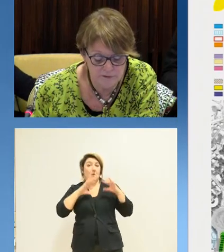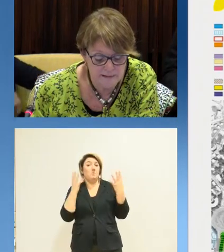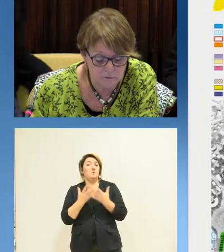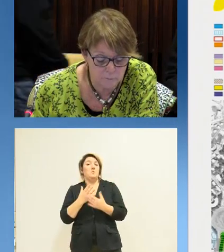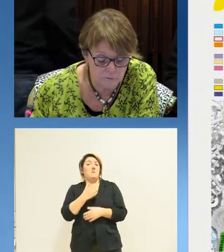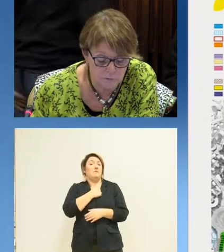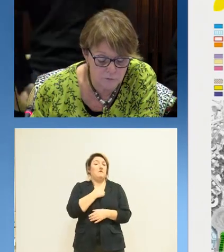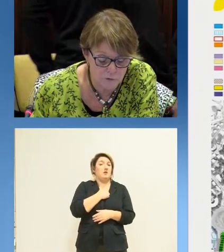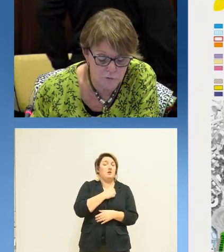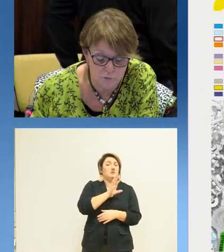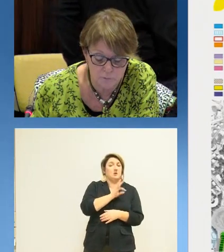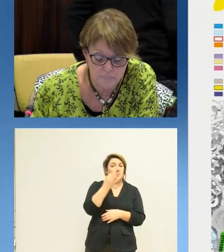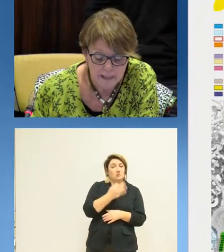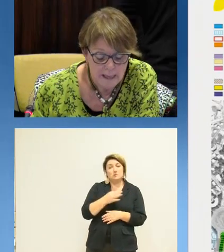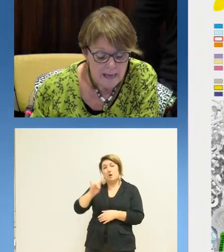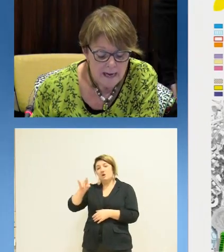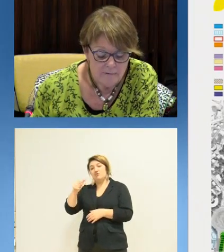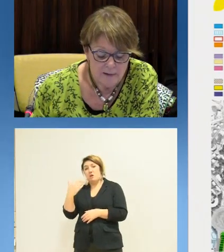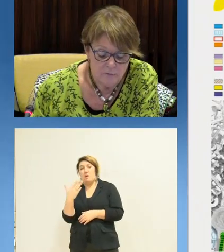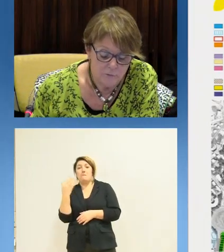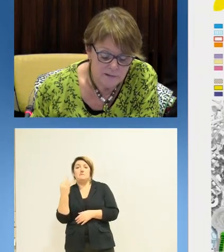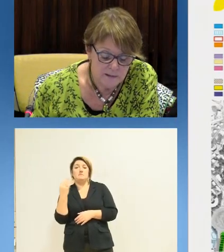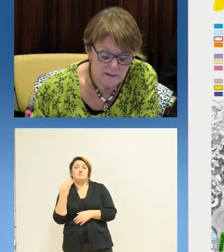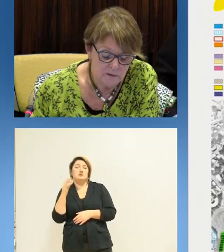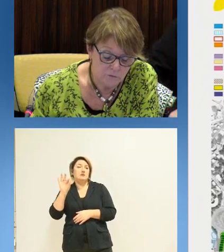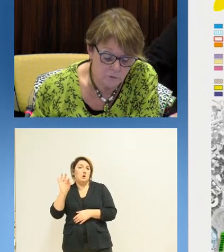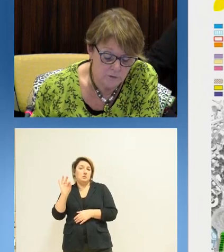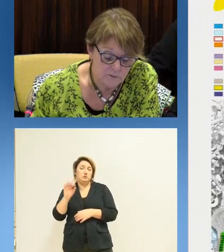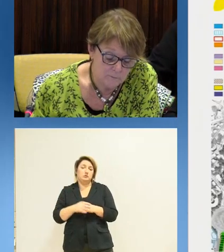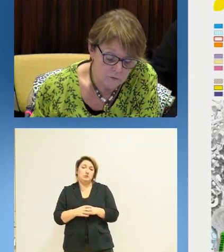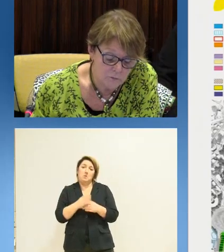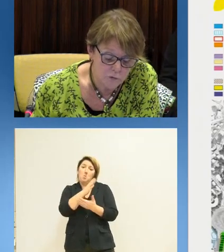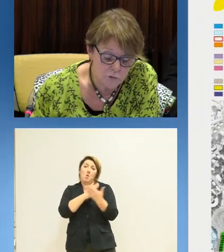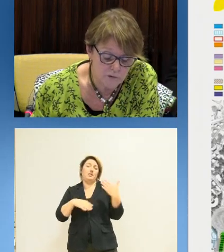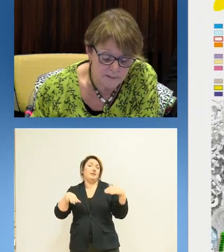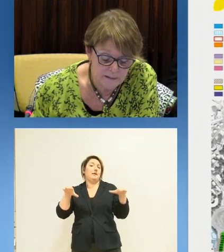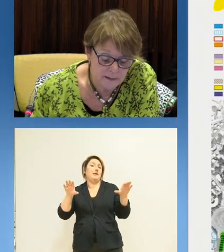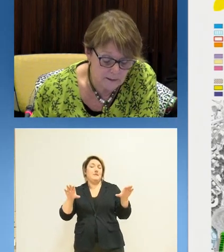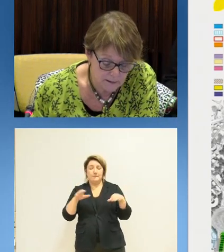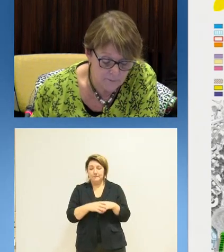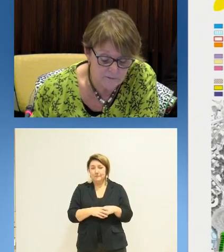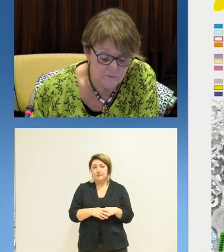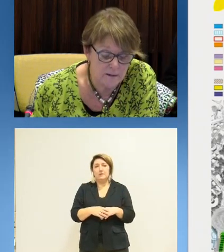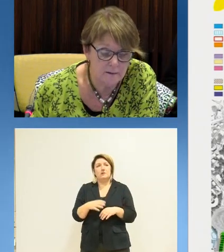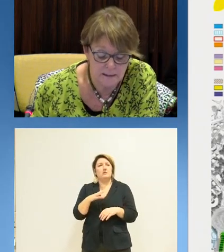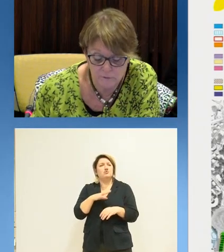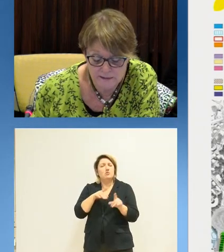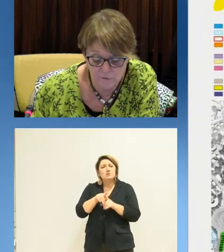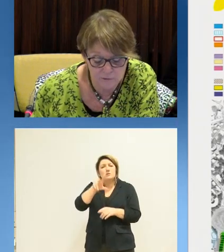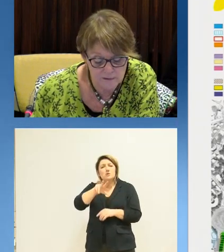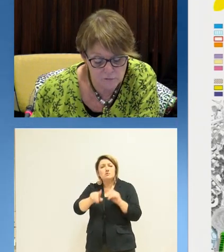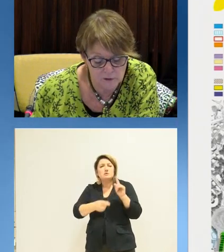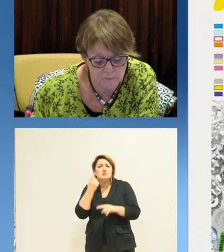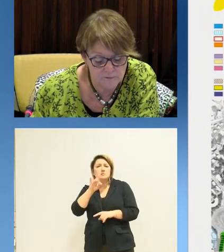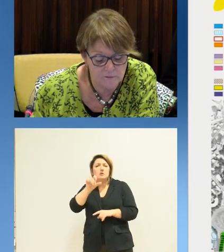de logements privés 50 % de logements sociaux avec aussi des centres des logements sociaux spéciaux et spécifiques tels que